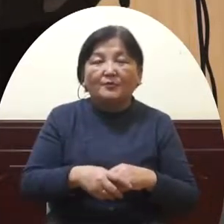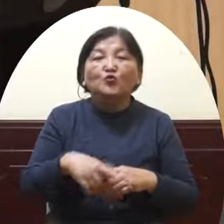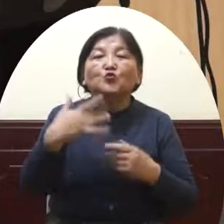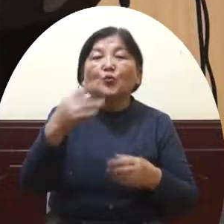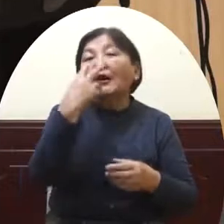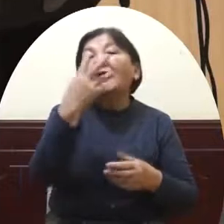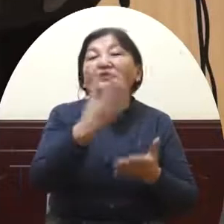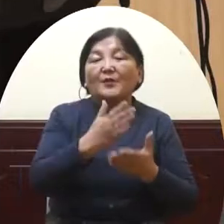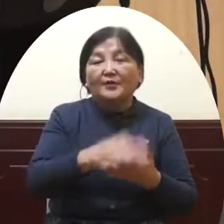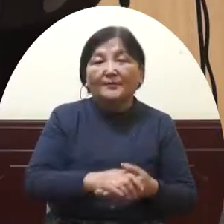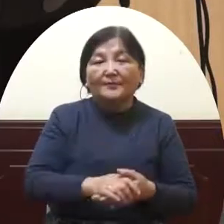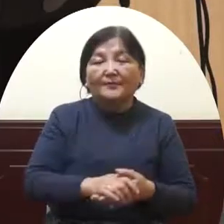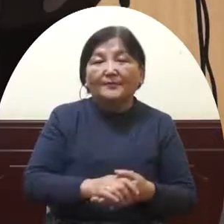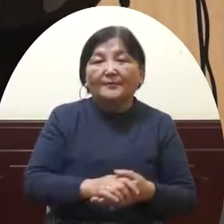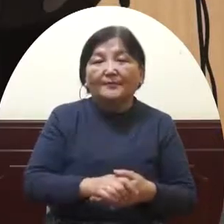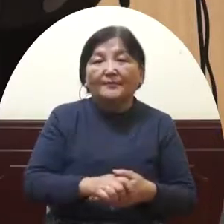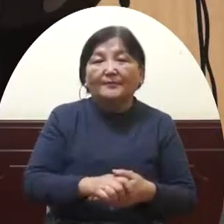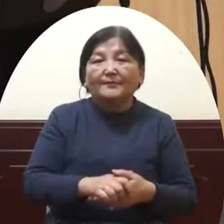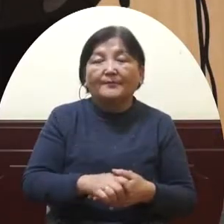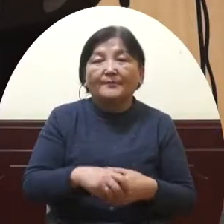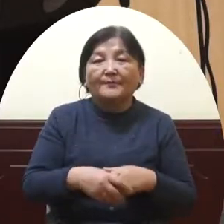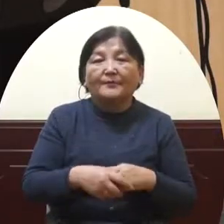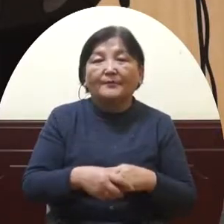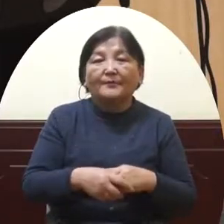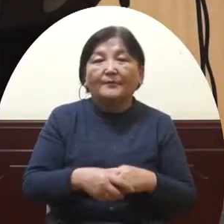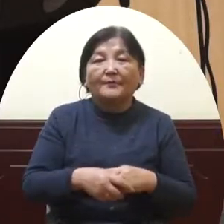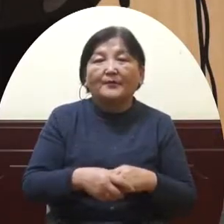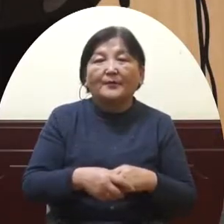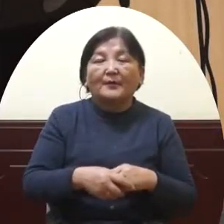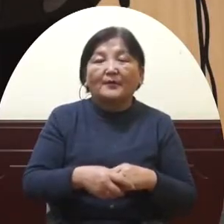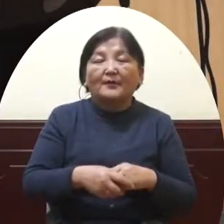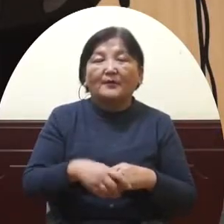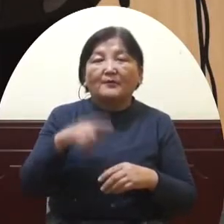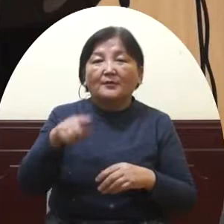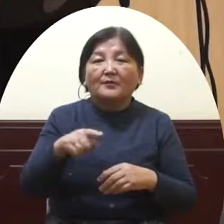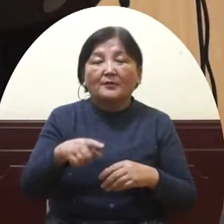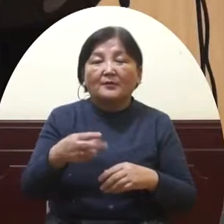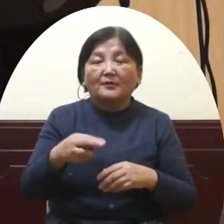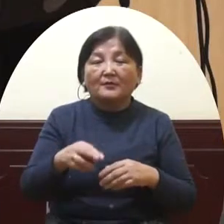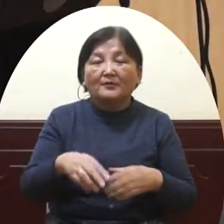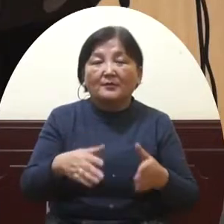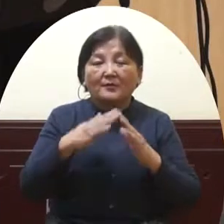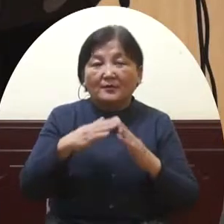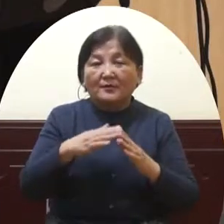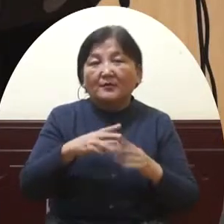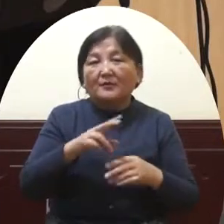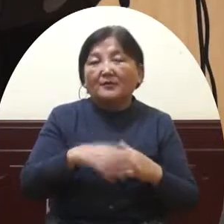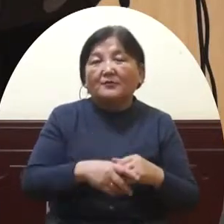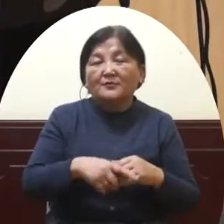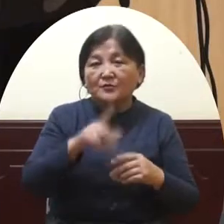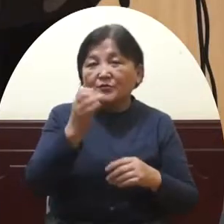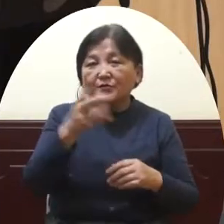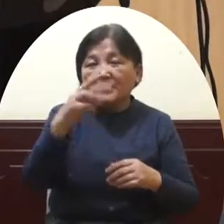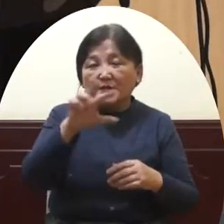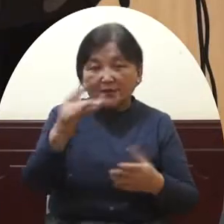Зүгээр харж байна. Эдний бол Монголын улс төрийн болоод ирэх юм уу? Энд чинь нэгтэй юм хэмаар ирэх юм шүү. Яг